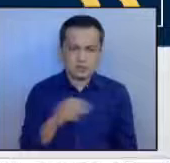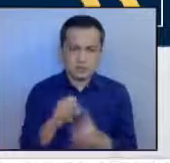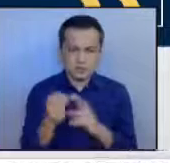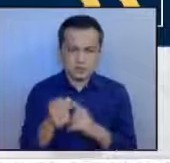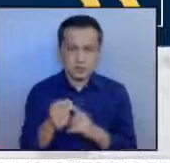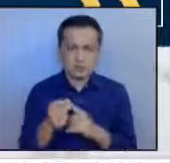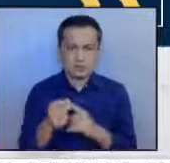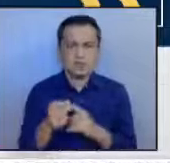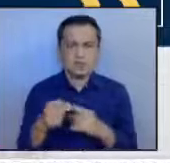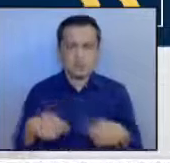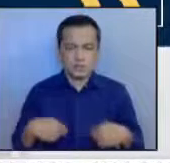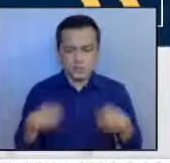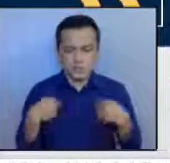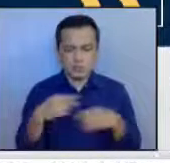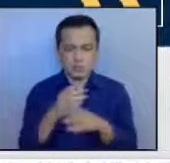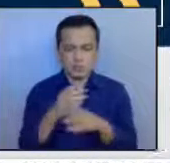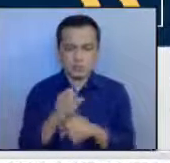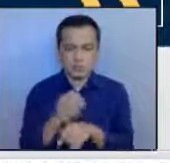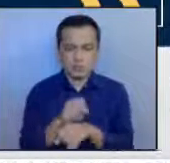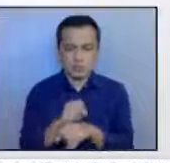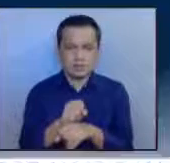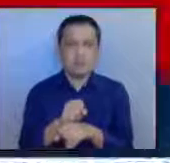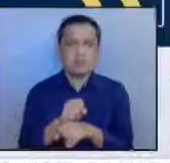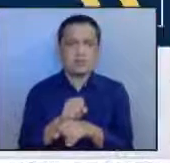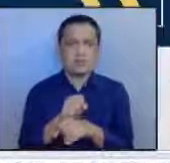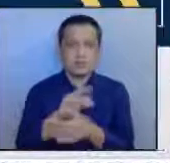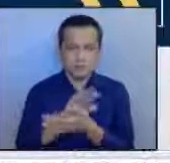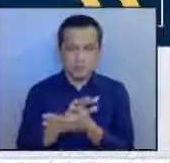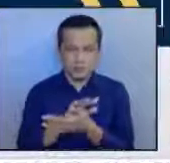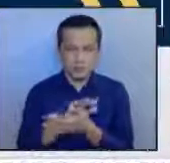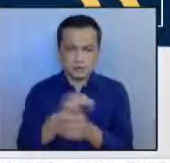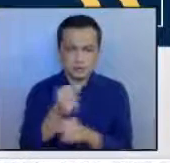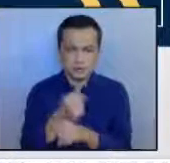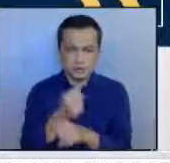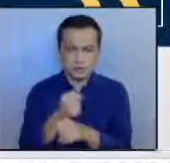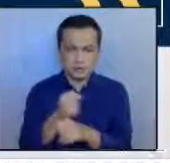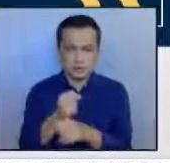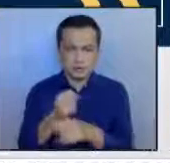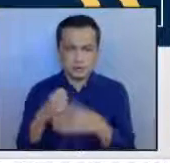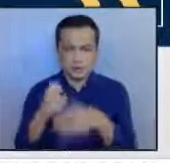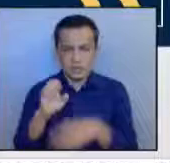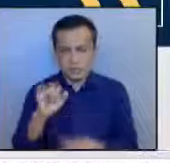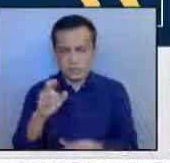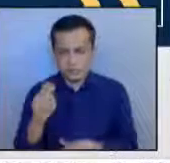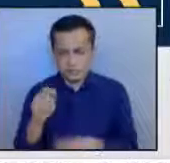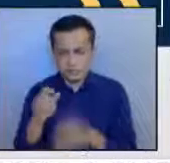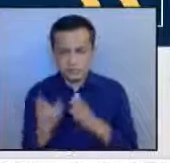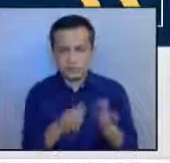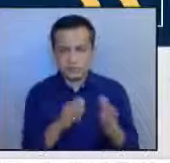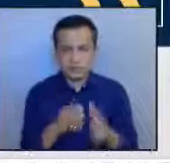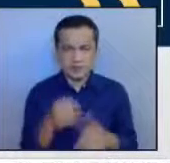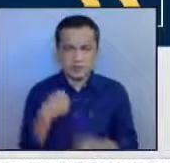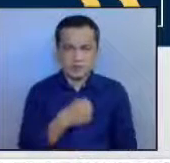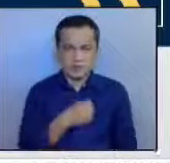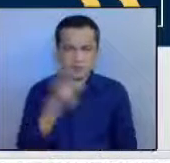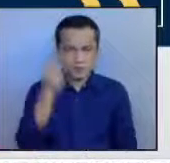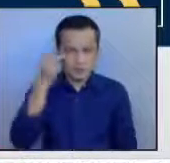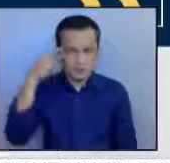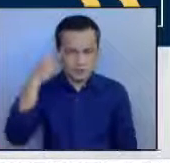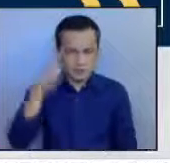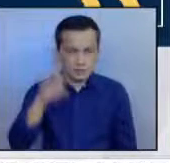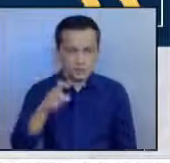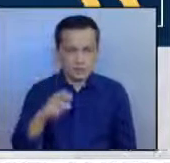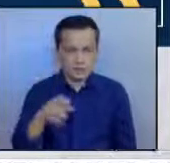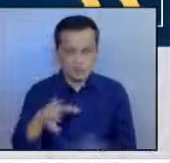workers, pandemic statistics at exit plans. Si Senator Coco Pimentel naman sinabing dapat matuto na tayong mamuhay ng may